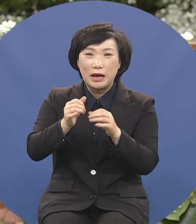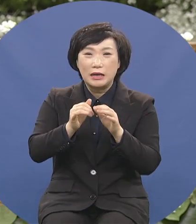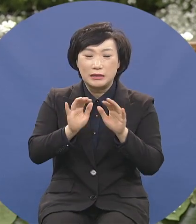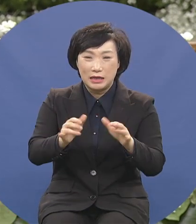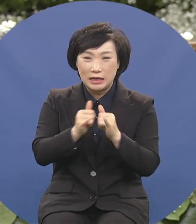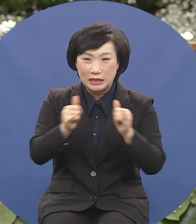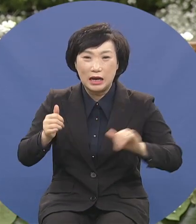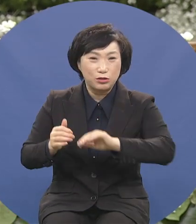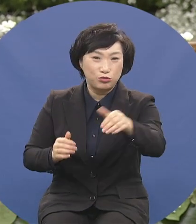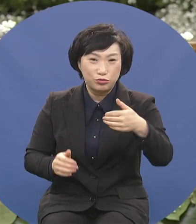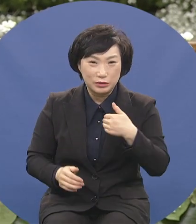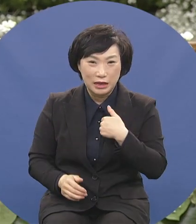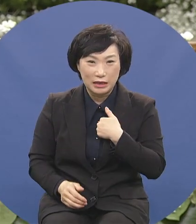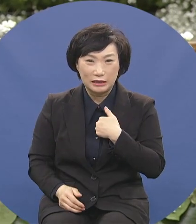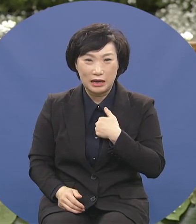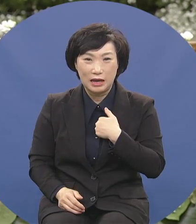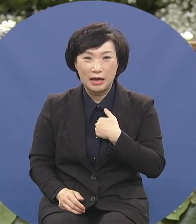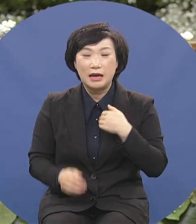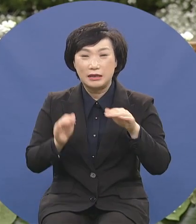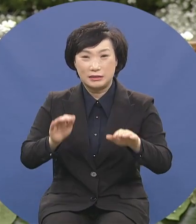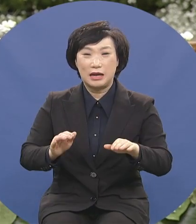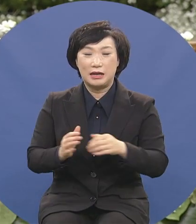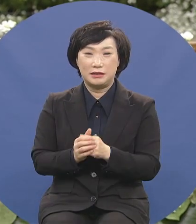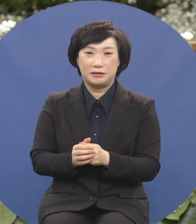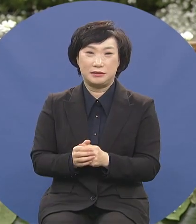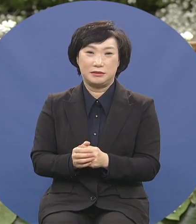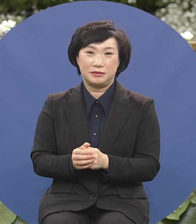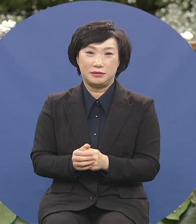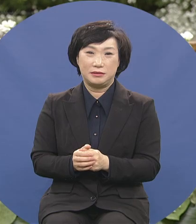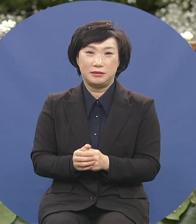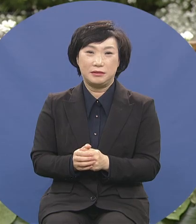피조물들에게 자기 자신이